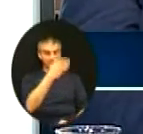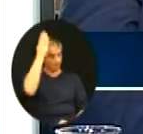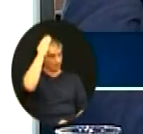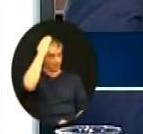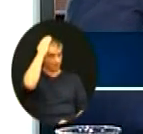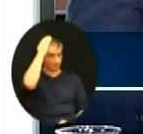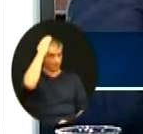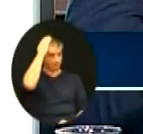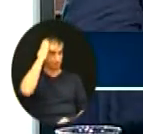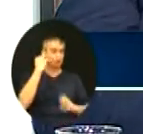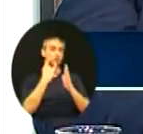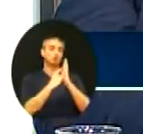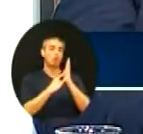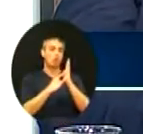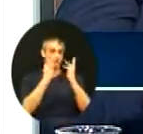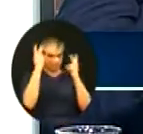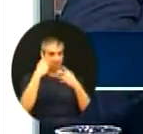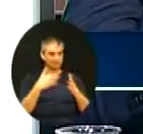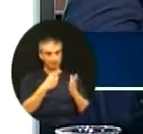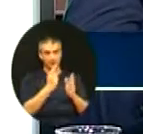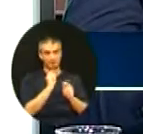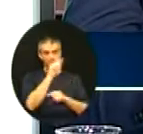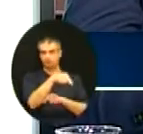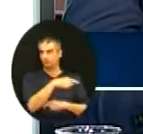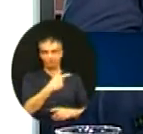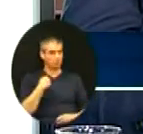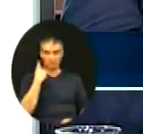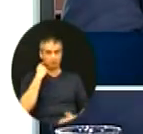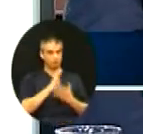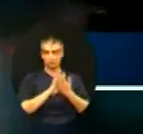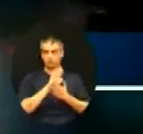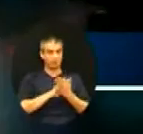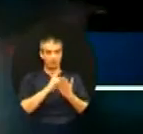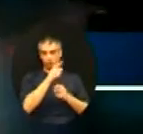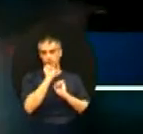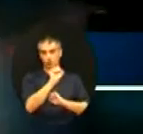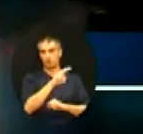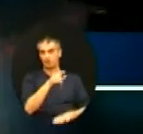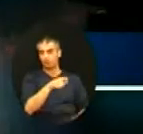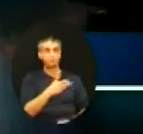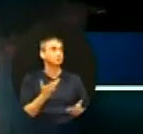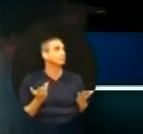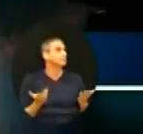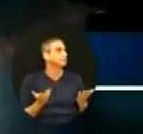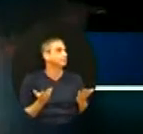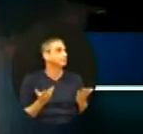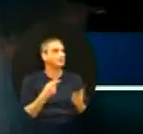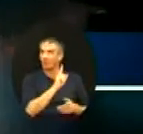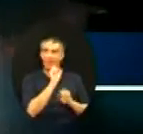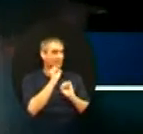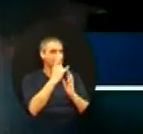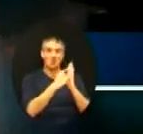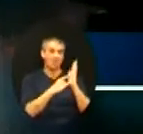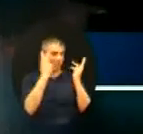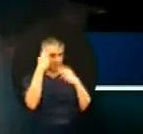בנט שחוק ההסדרה יוביל... טוב, לא שמענו, אגב, לא שמענו שהוא תומך בזה, נתניהו. אבל גם, הנה, הוא לא תמך